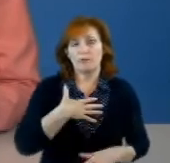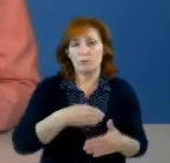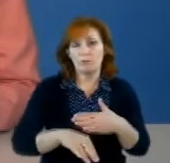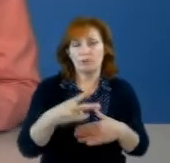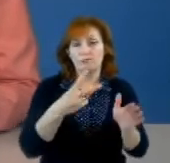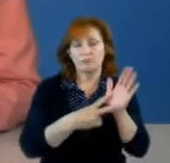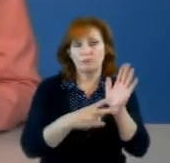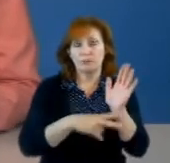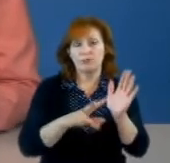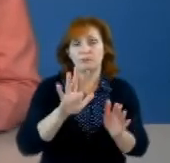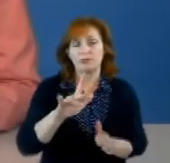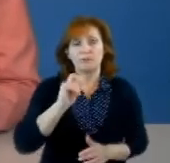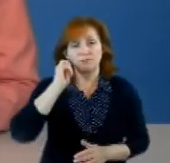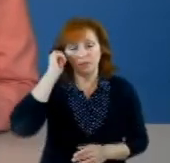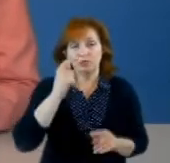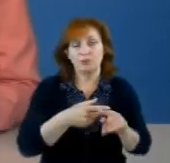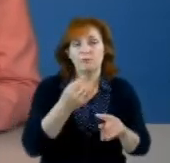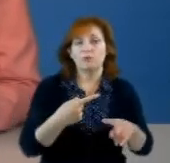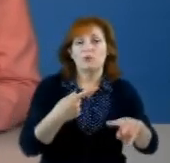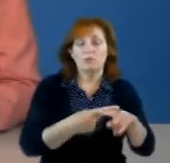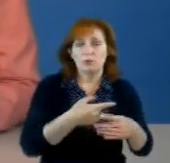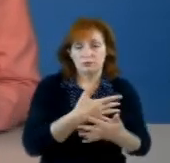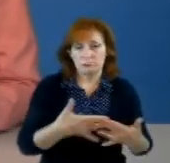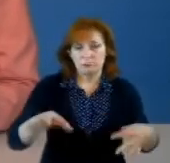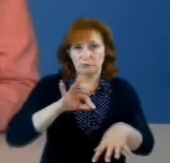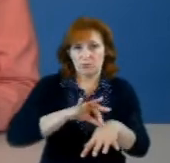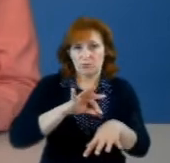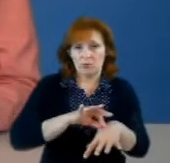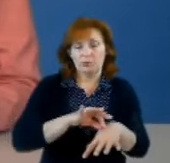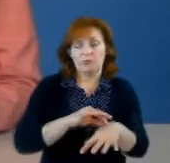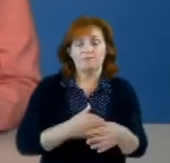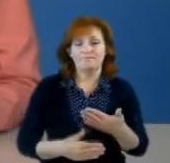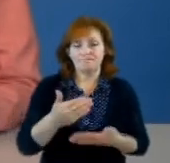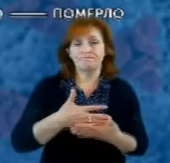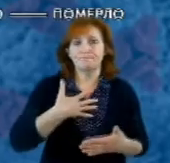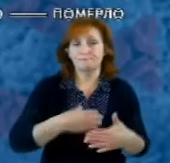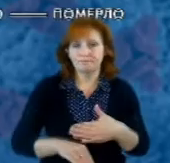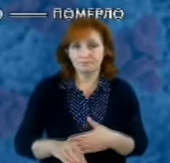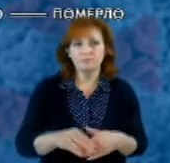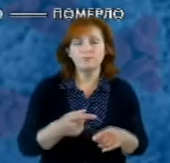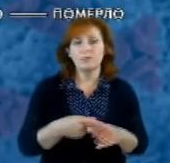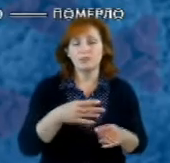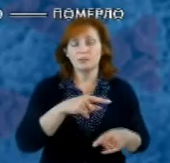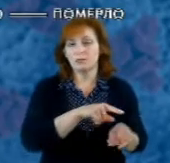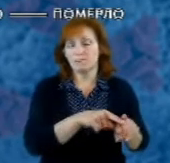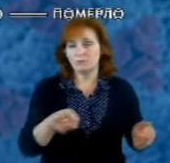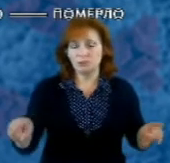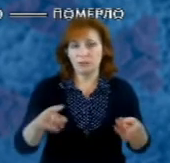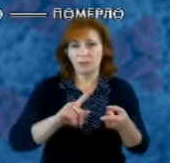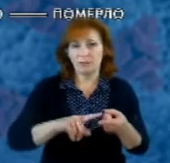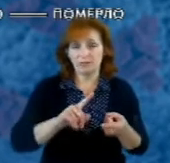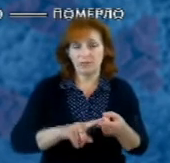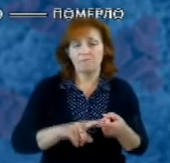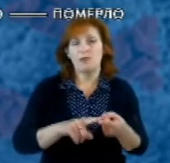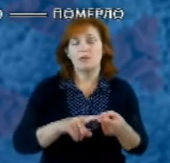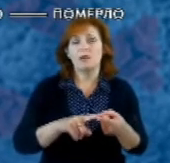75-річний чоловік. Він мав супутні захворювання, які ускладнили перебіг хвороби. Нагадаємо, загалом за час пандемії в області інфікувалися